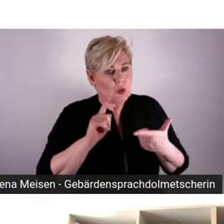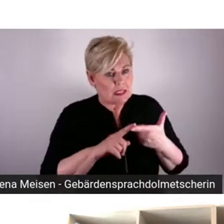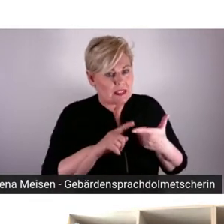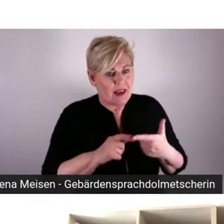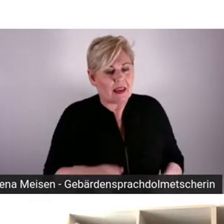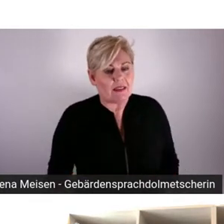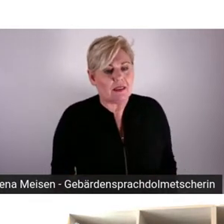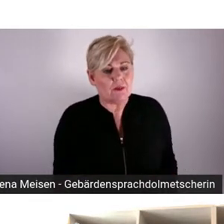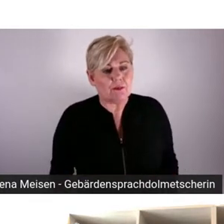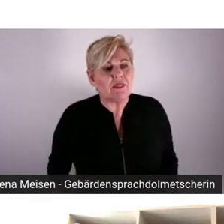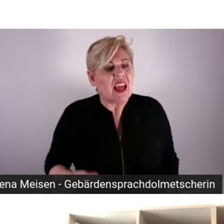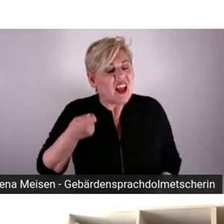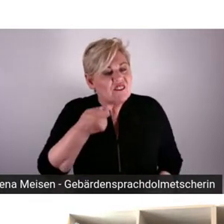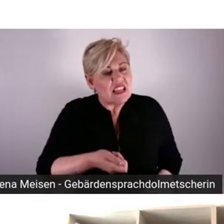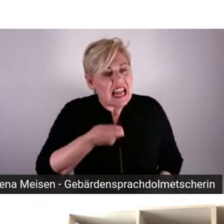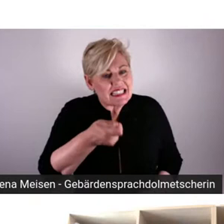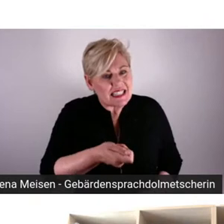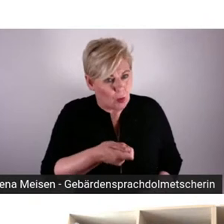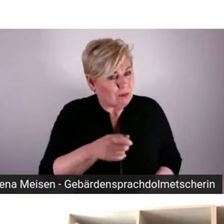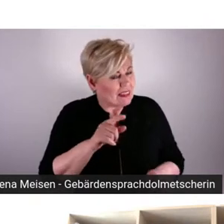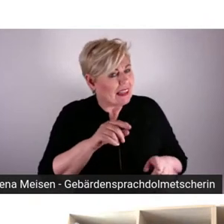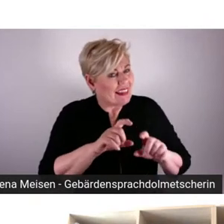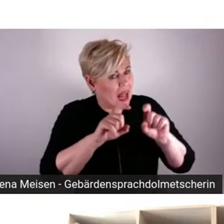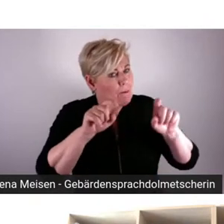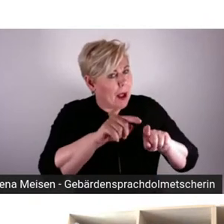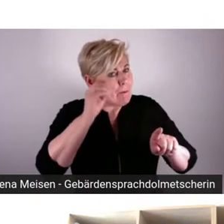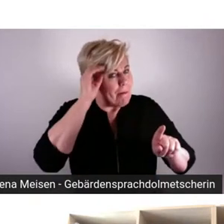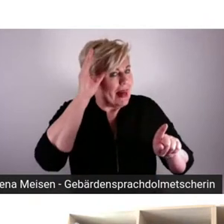die Finanzierung von Bildung entlang der